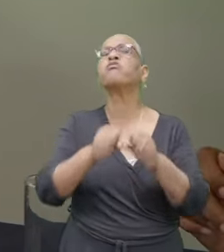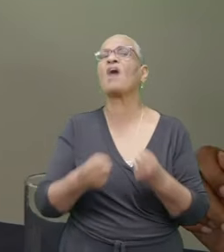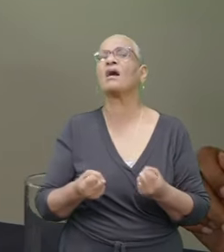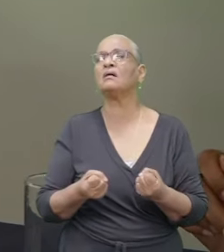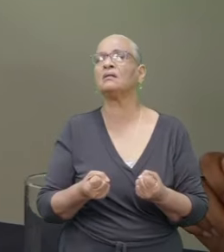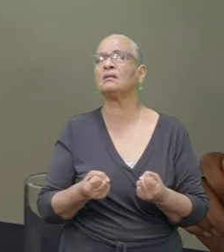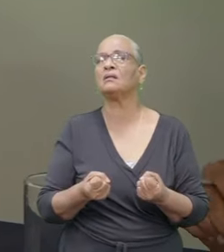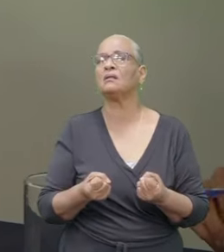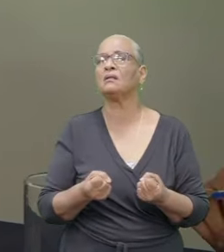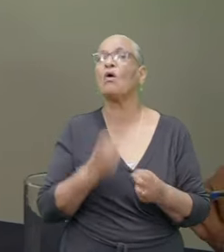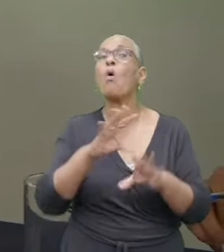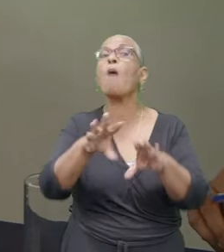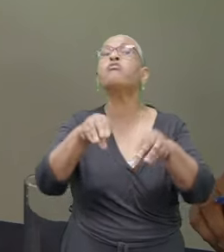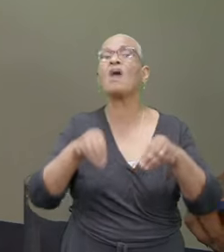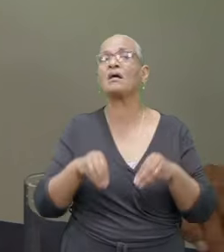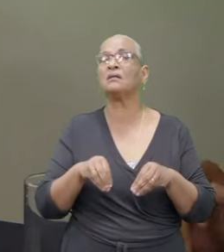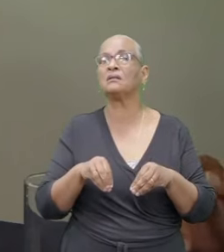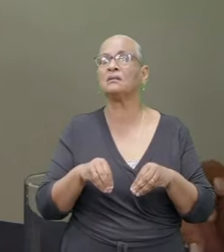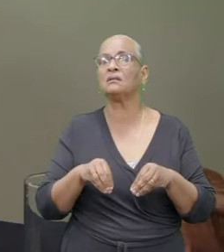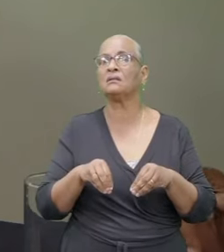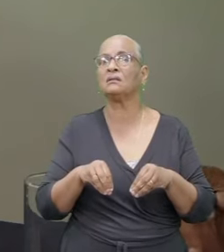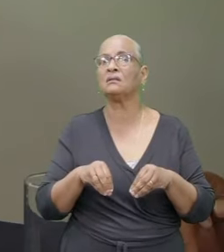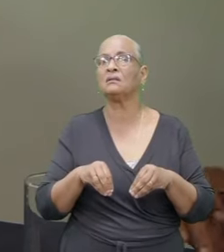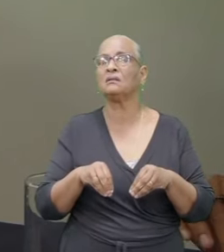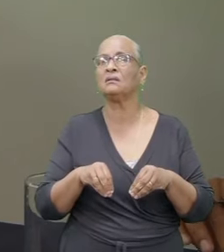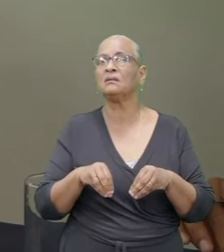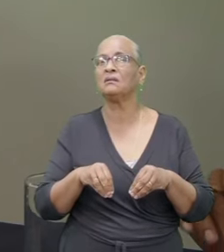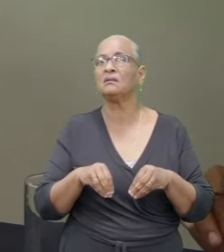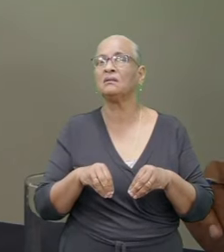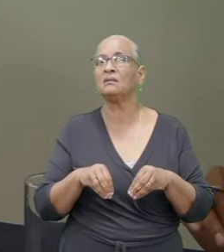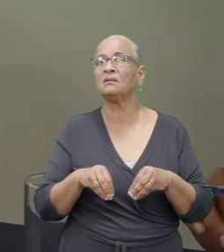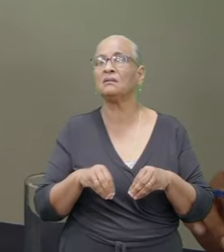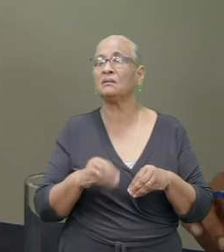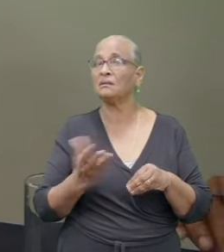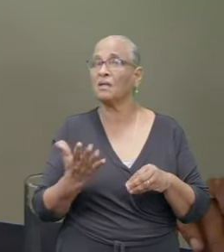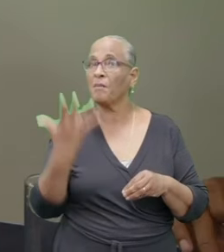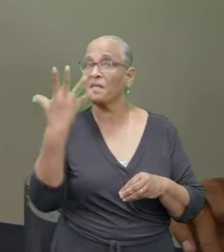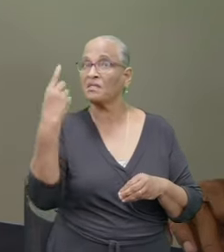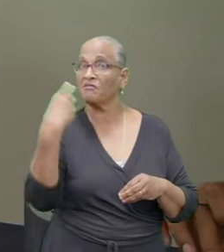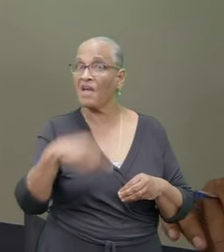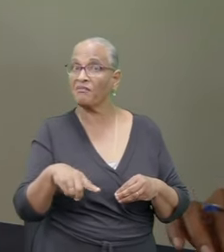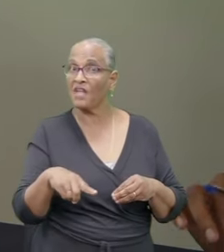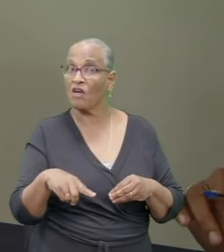Wat gebeurt er met de mensen die niet voldoen aan de criteria voor die 5000 toelagen?